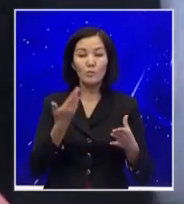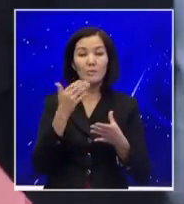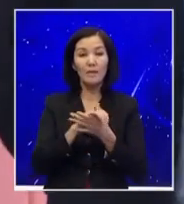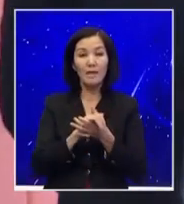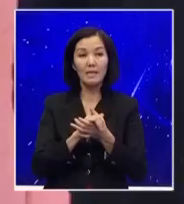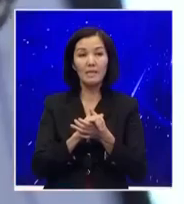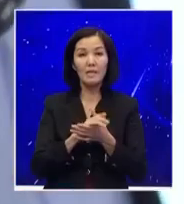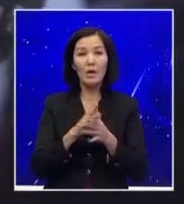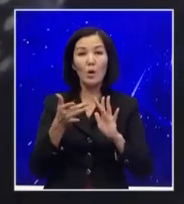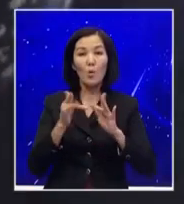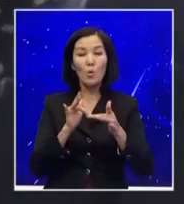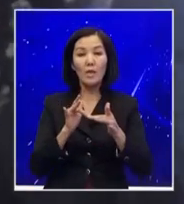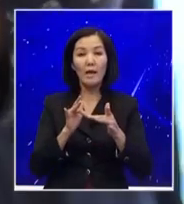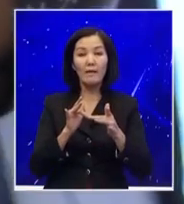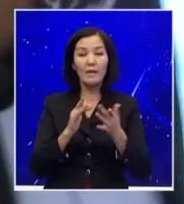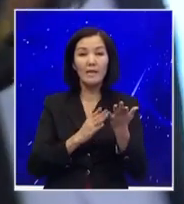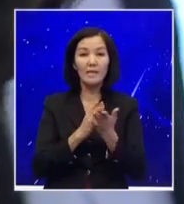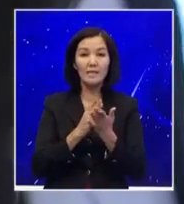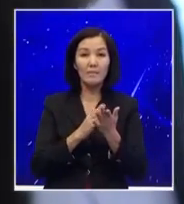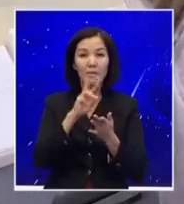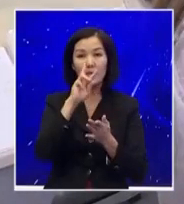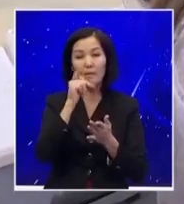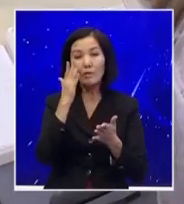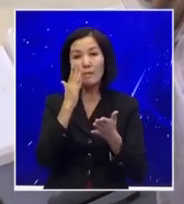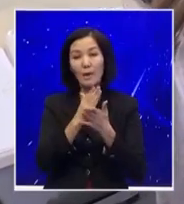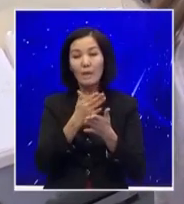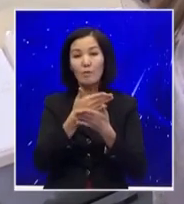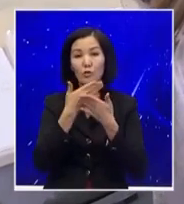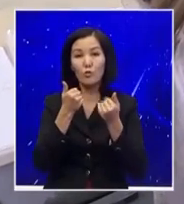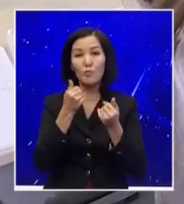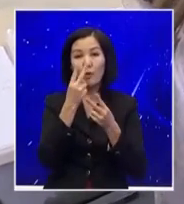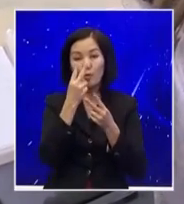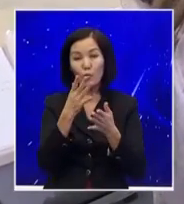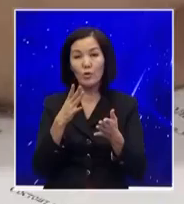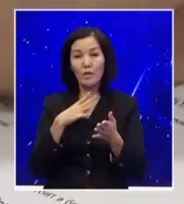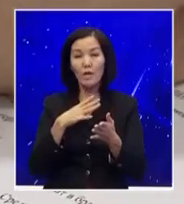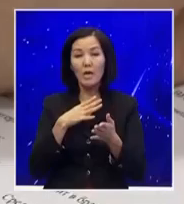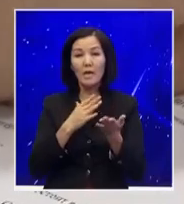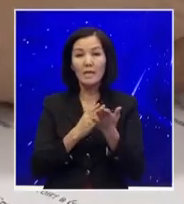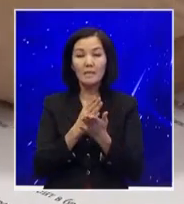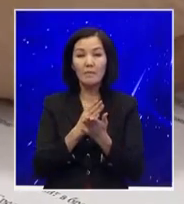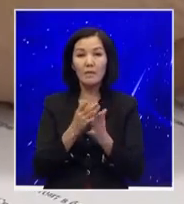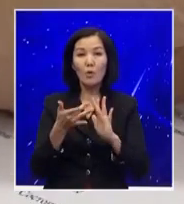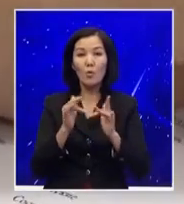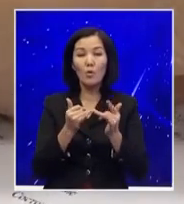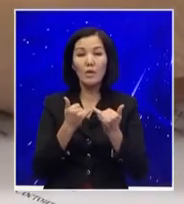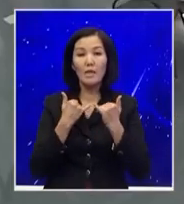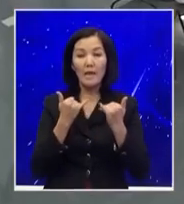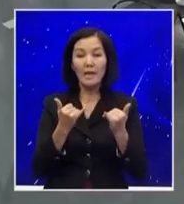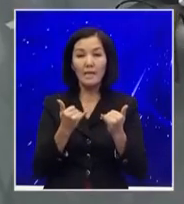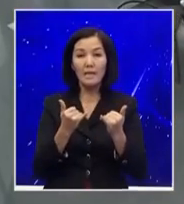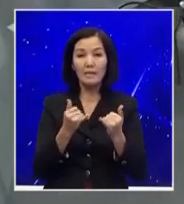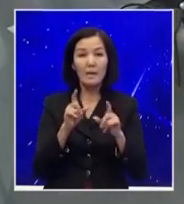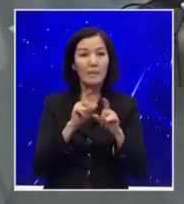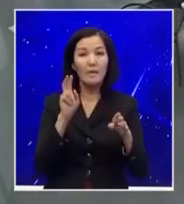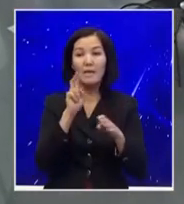танысты. Онлайн қызметте олқылықтың бар жоғын білді. Жалпы мұндағы қызметтердің басым бөлігі онлайн. Яғни мекемеге